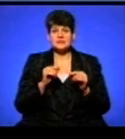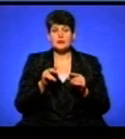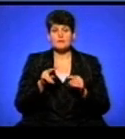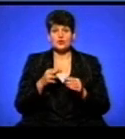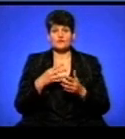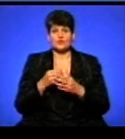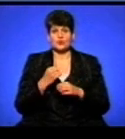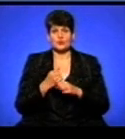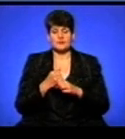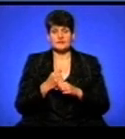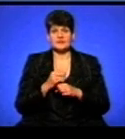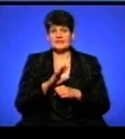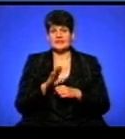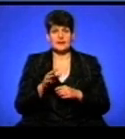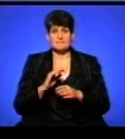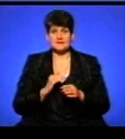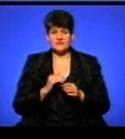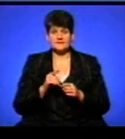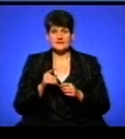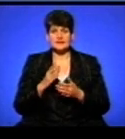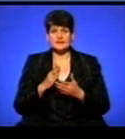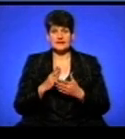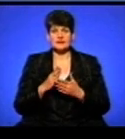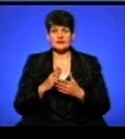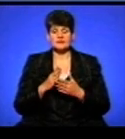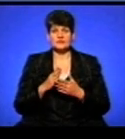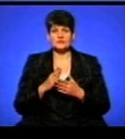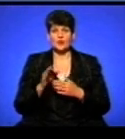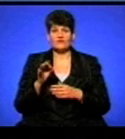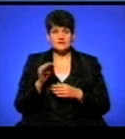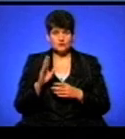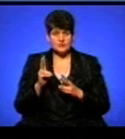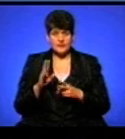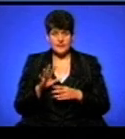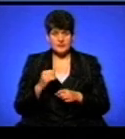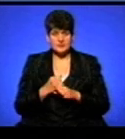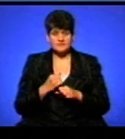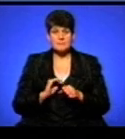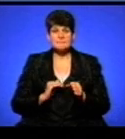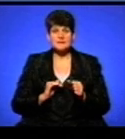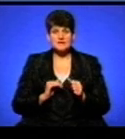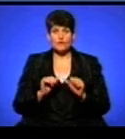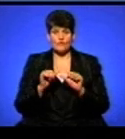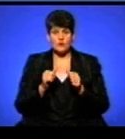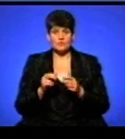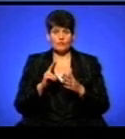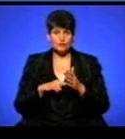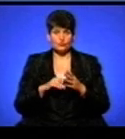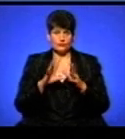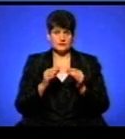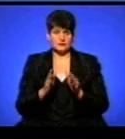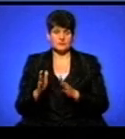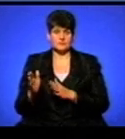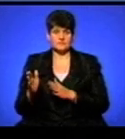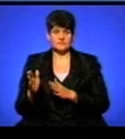роботі. Він не підприємець, я так розумію, що він ніде офіційно не працює. Та він підприємець, оформлений в податковій, все як має